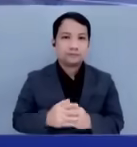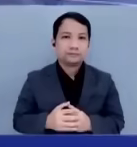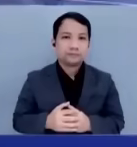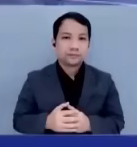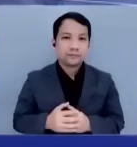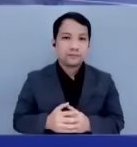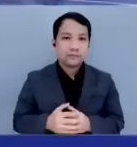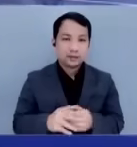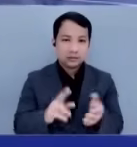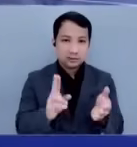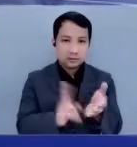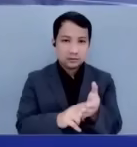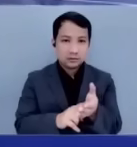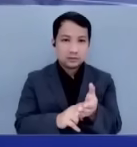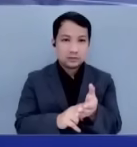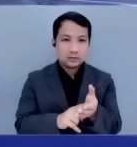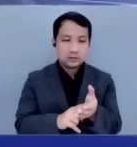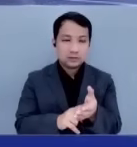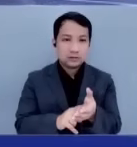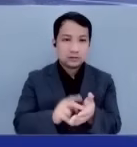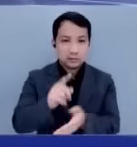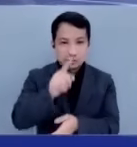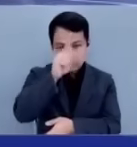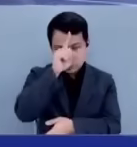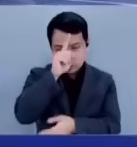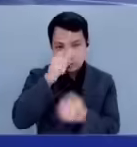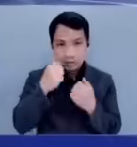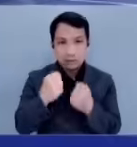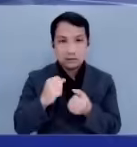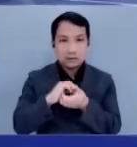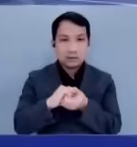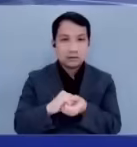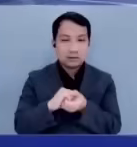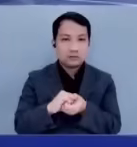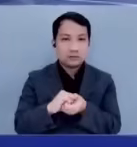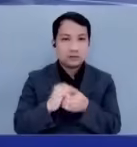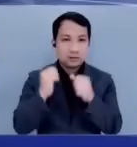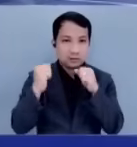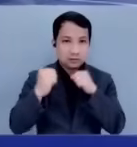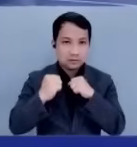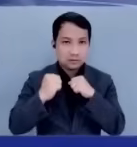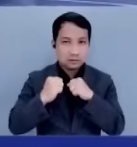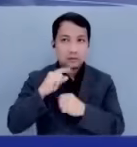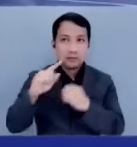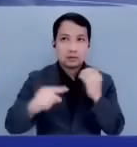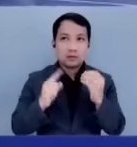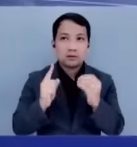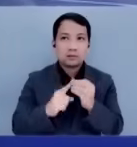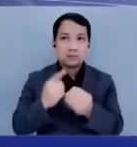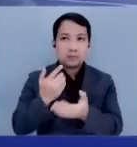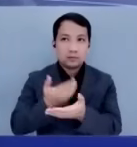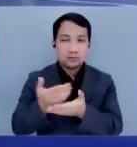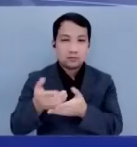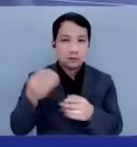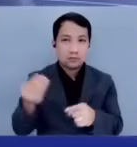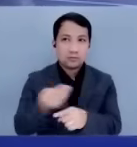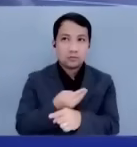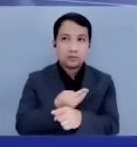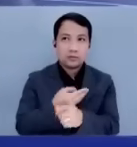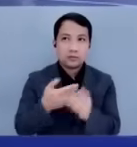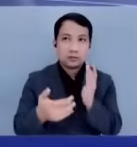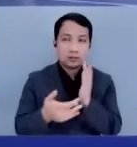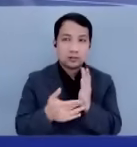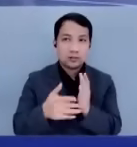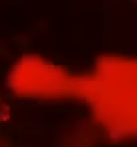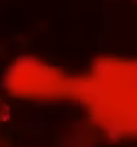Nilagdaan ng Pilipinas at ng Germany ang mas pinalakas na maritime cooperation agreement. Kabilang po dyan ang pagbili ng mga modernong gamit ng Armed Forces of